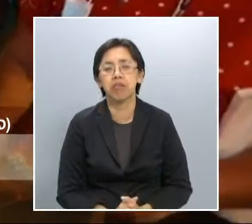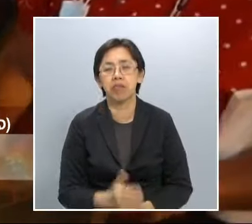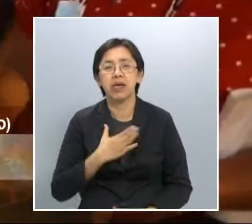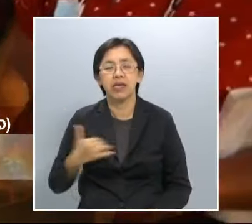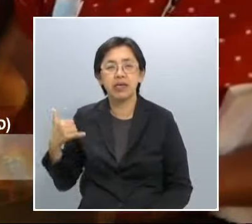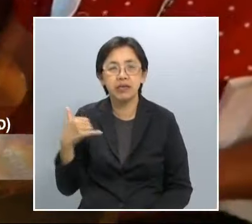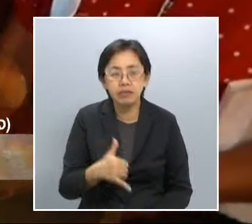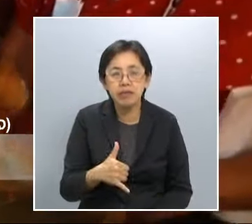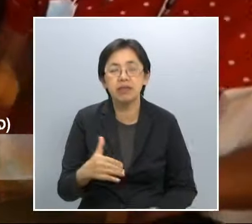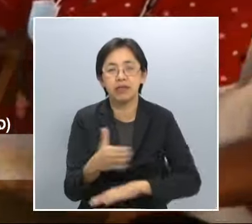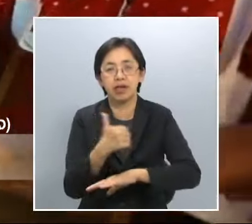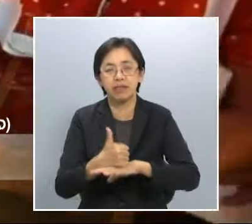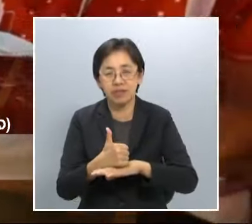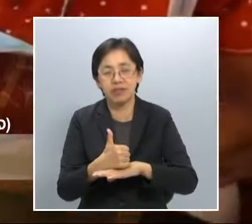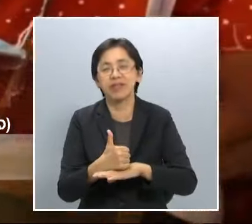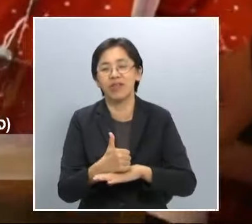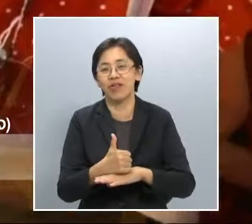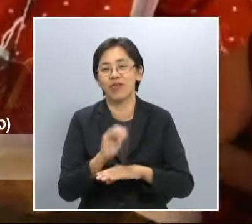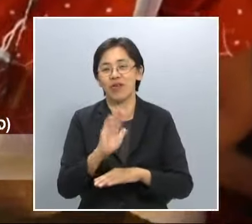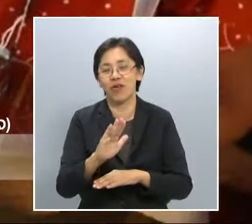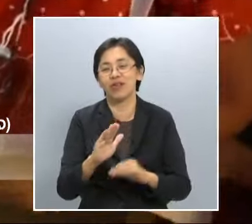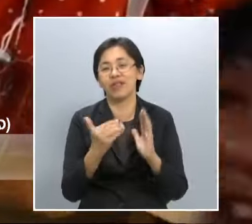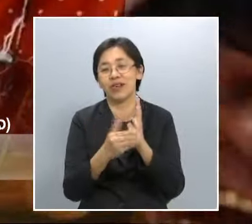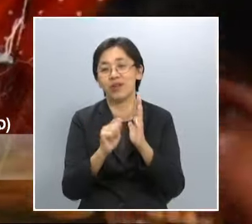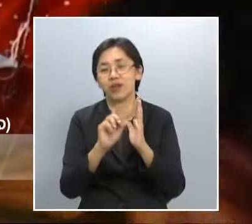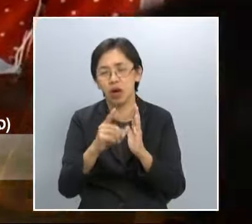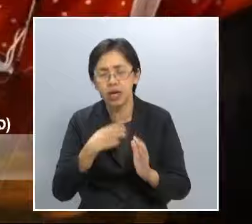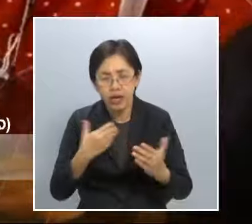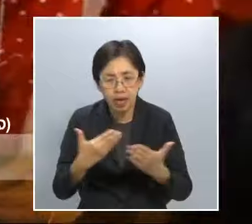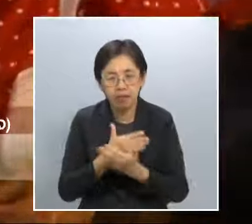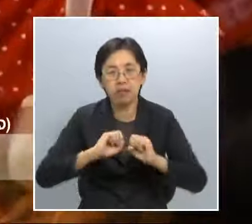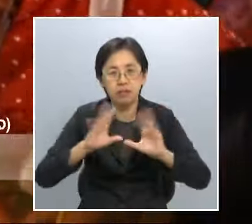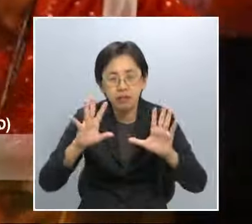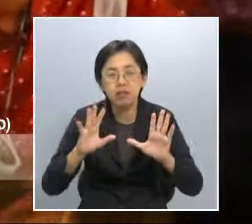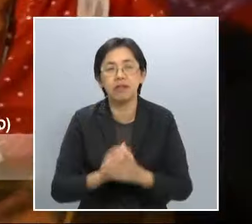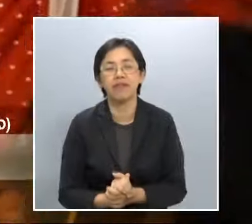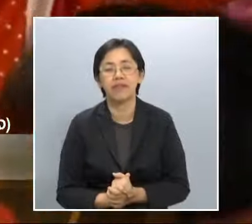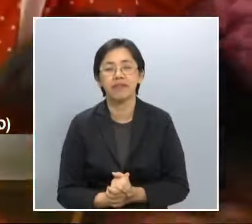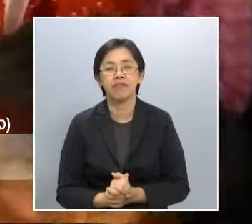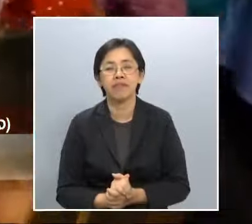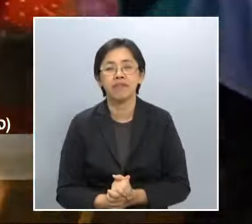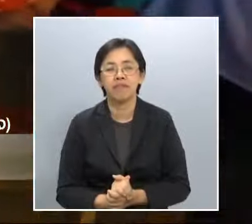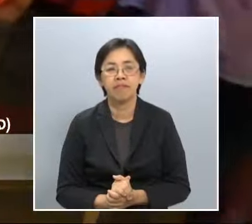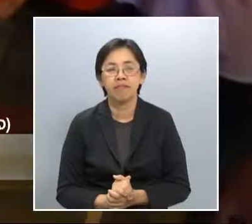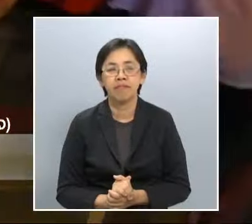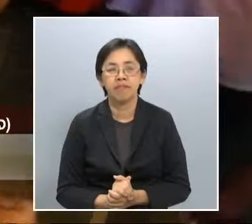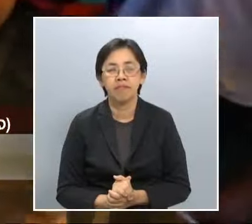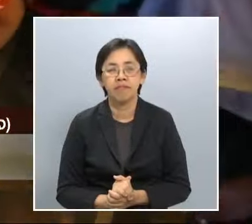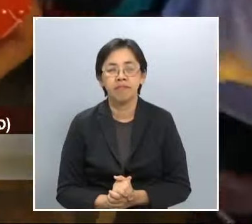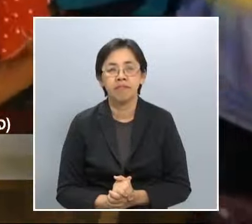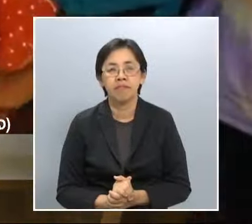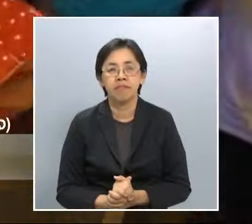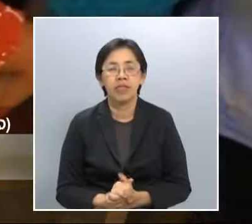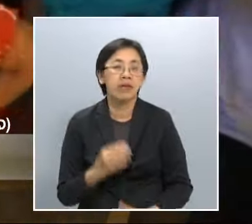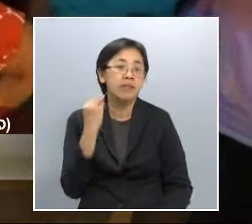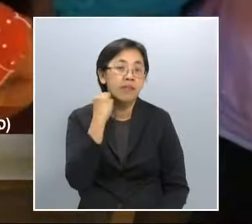กการเมืองท้องถิ่นอุดรธานีเพื่อเห็นการเปลี่ยนแปลงที่ชัดเจนขณะที่คุณชัยธวัฒน์ตอบคำถ